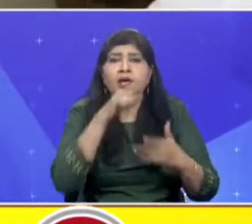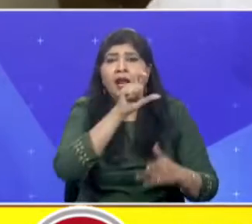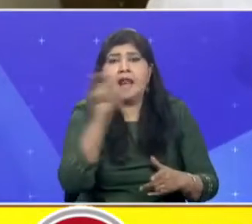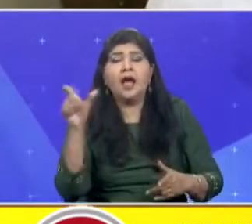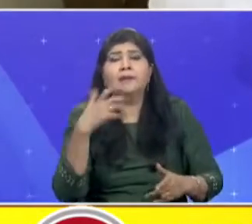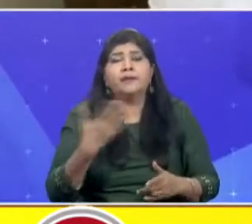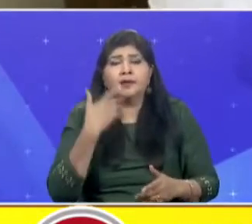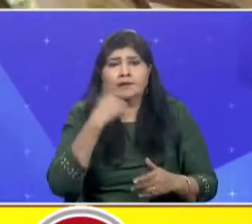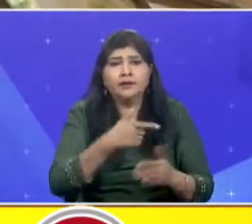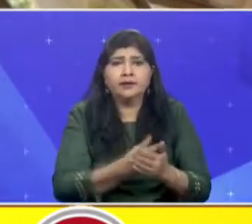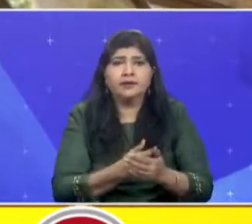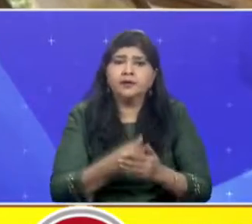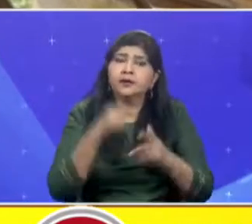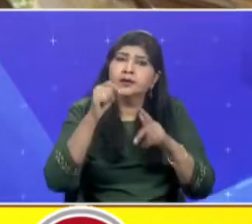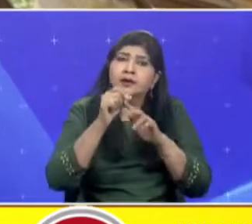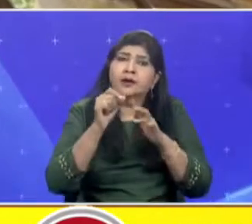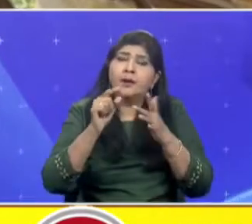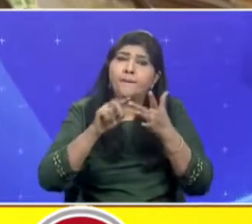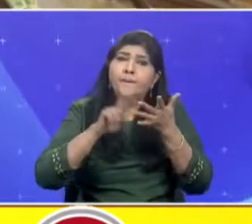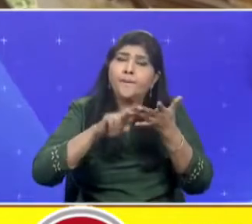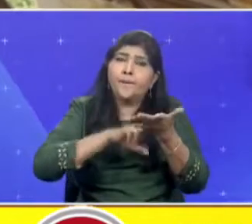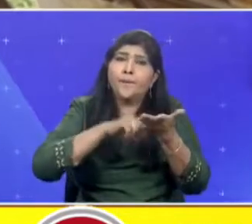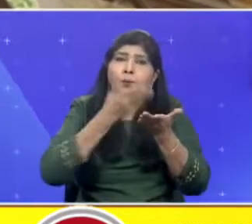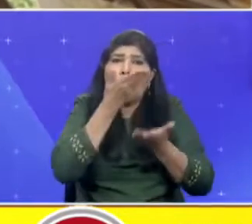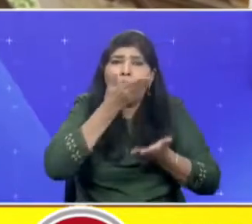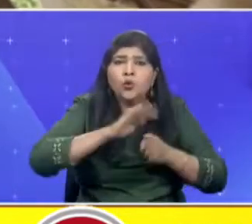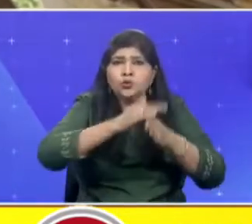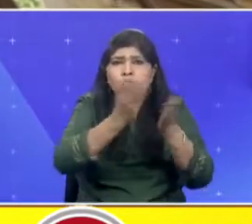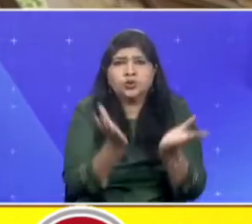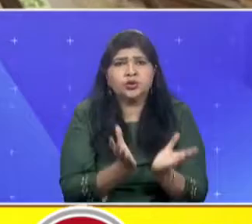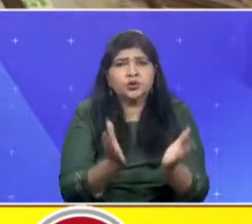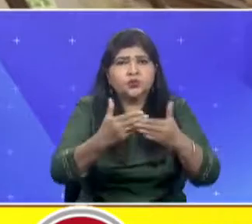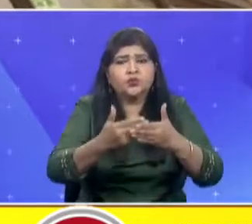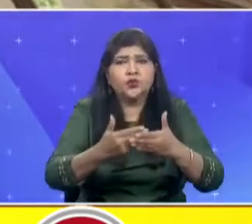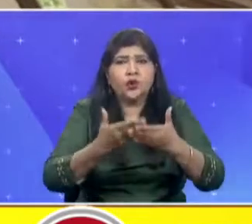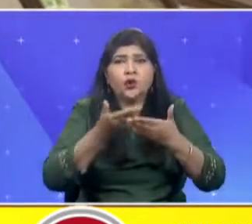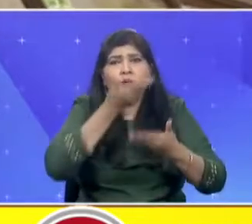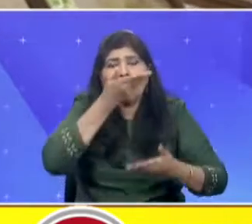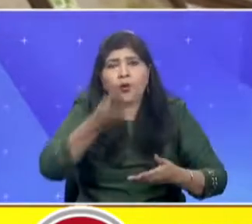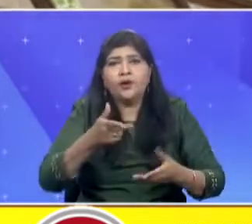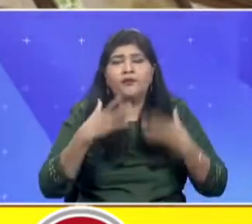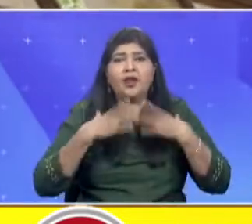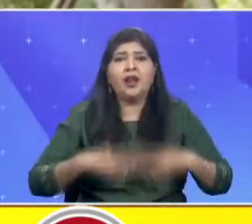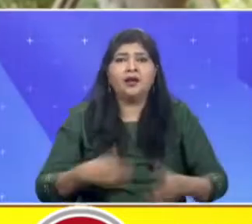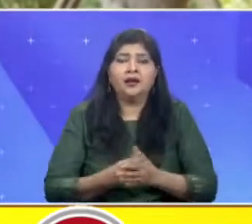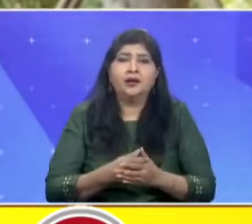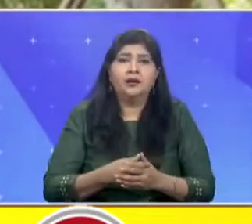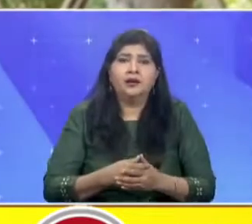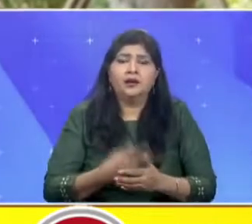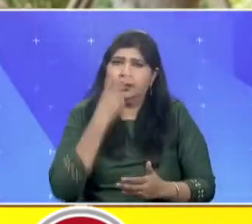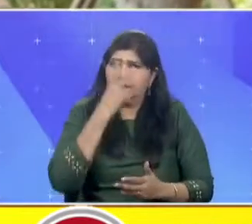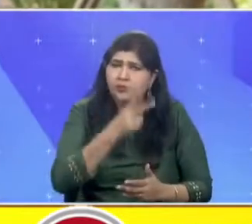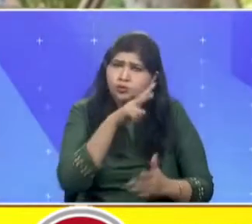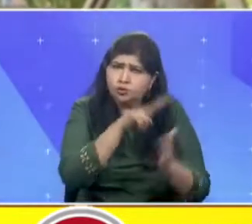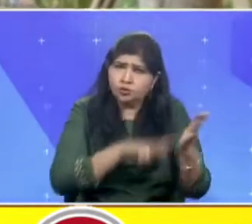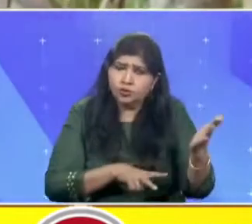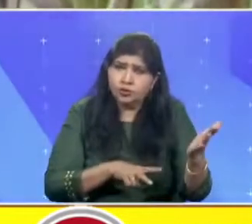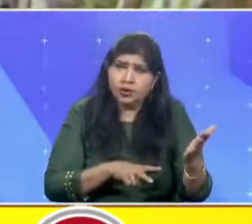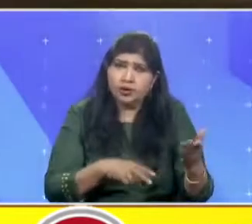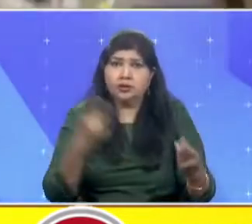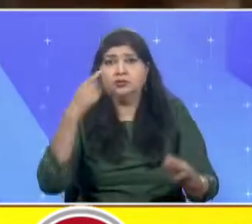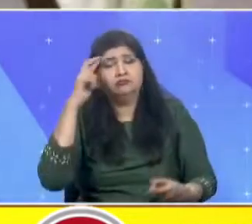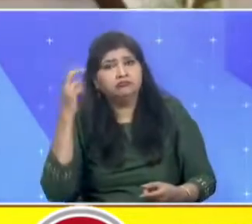नाम है पॉट्स फॉर वाटर ऑफ लाइफ। आप जब इस प्रोजेक्ट के बारे में